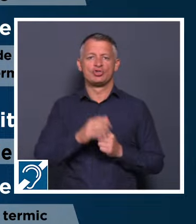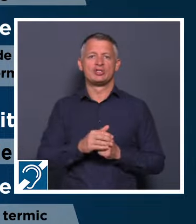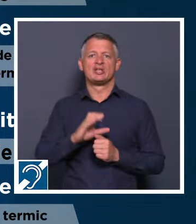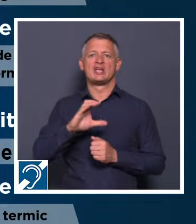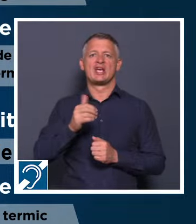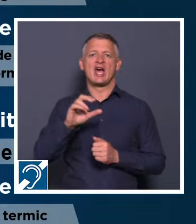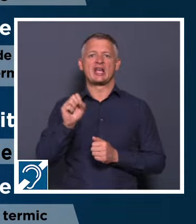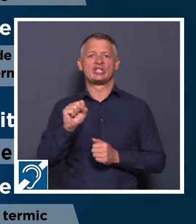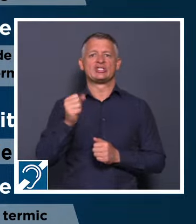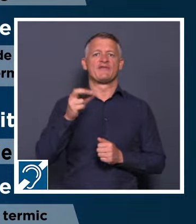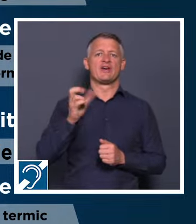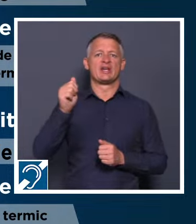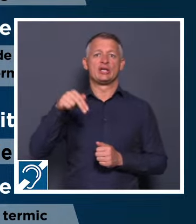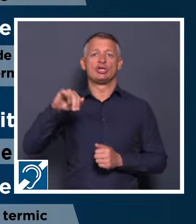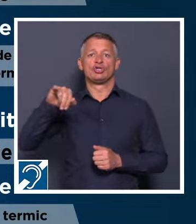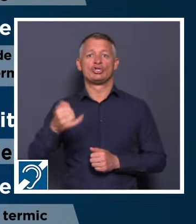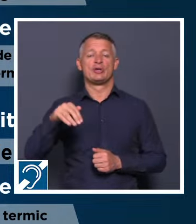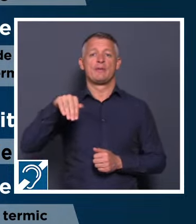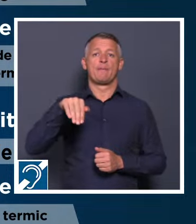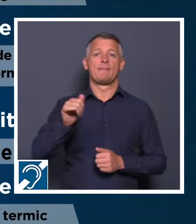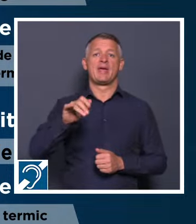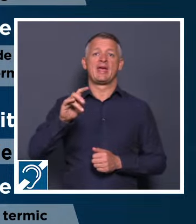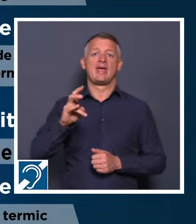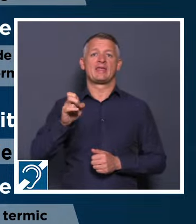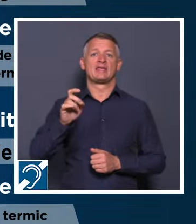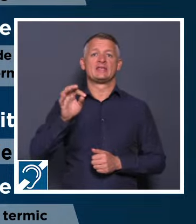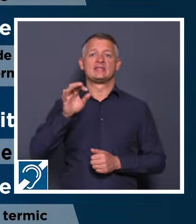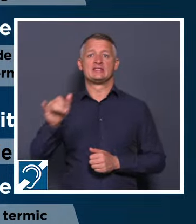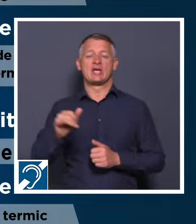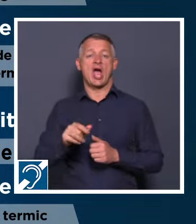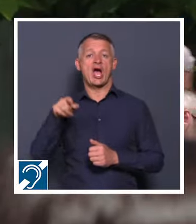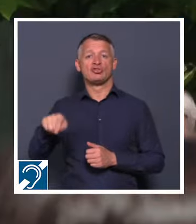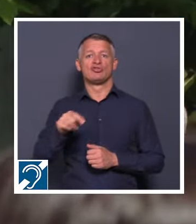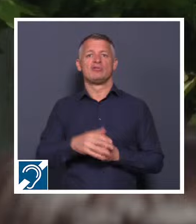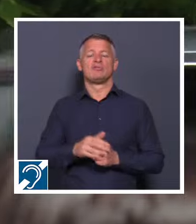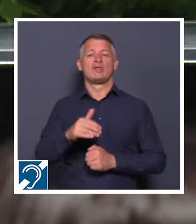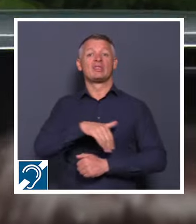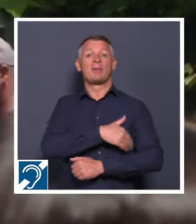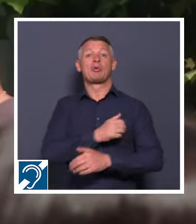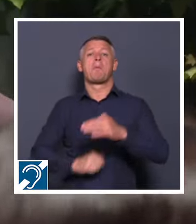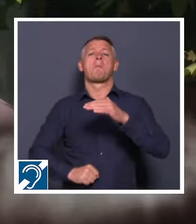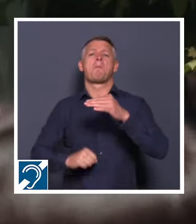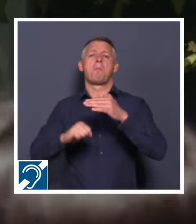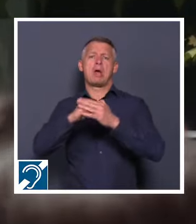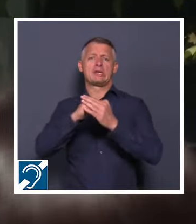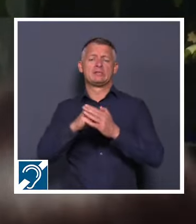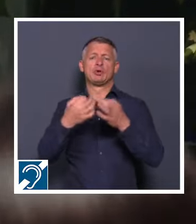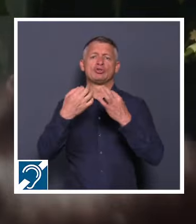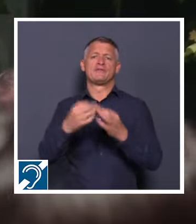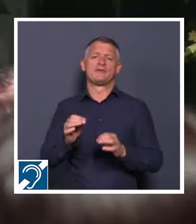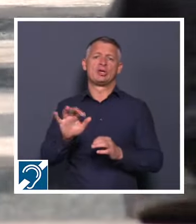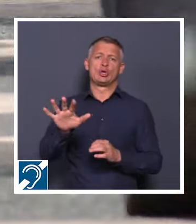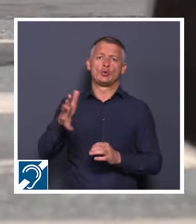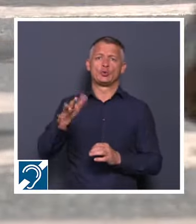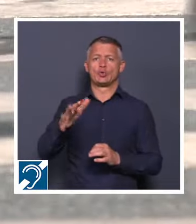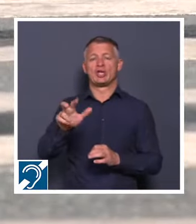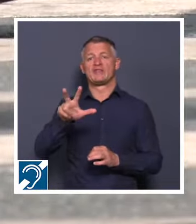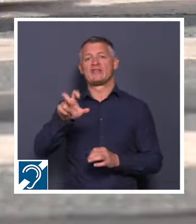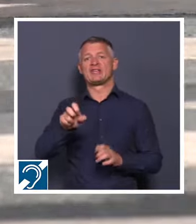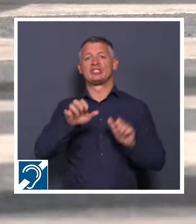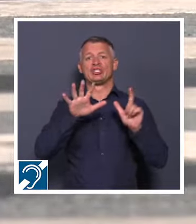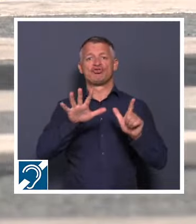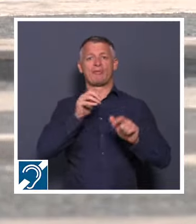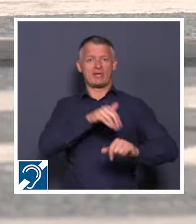Calea Severin și Mehedinți. Aici temperatura maximă va fi în jurul a 37